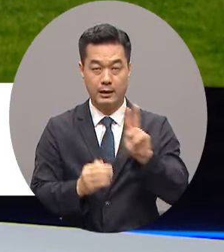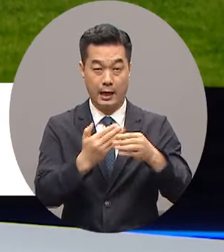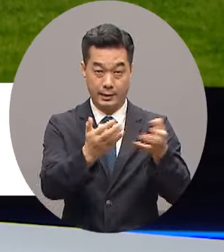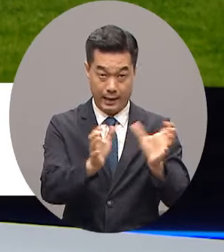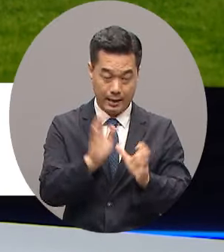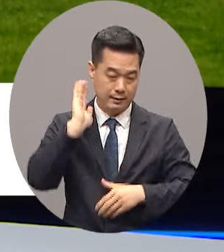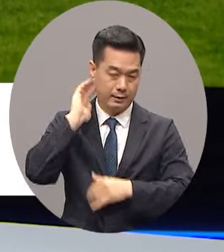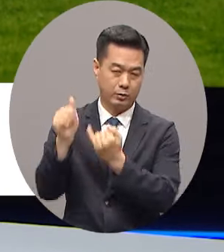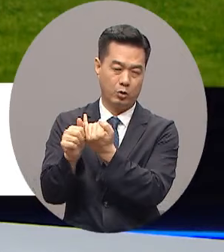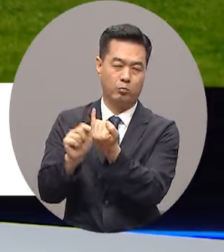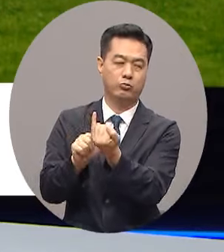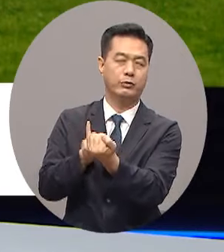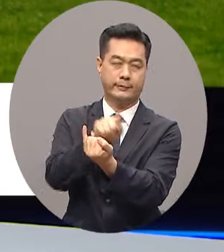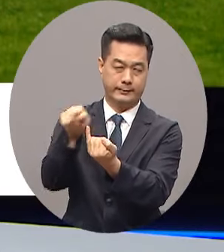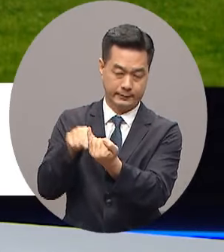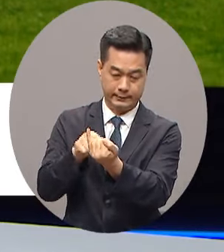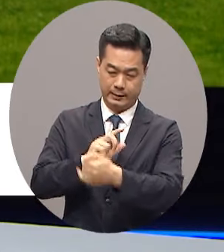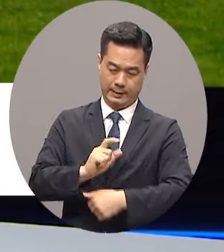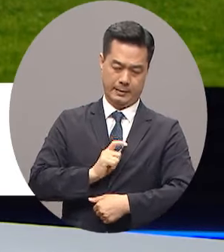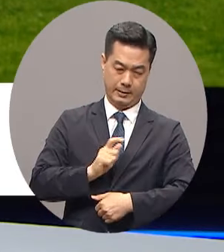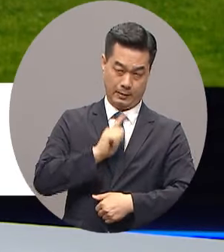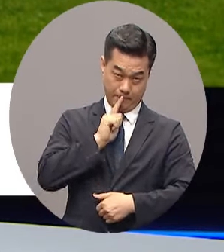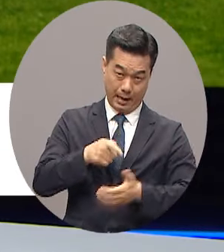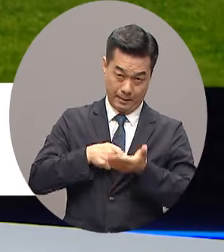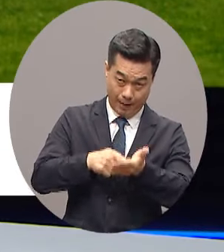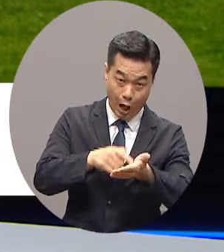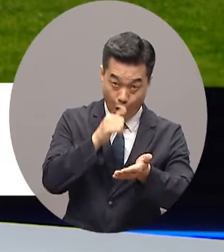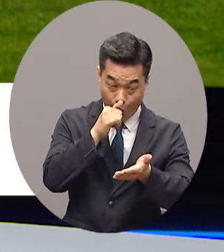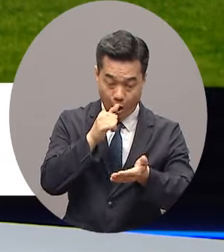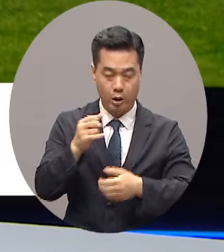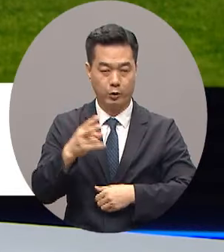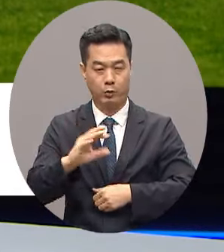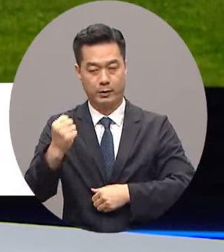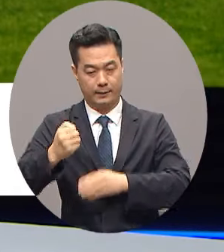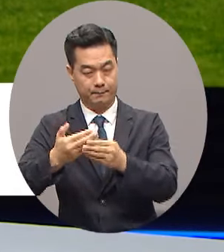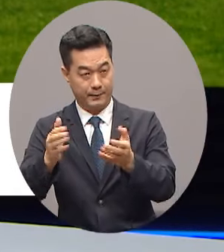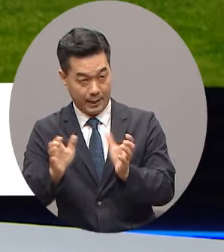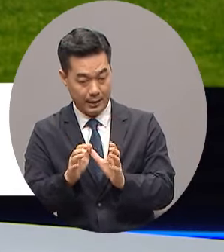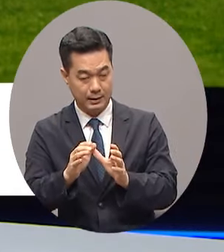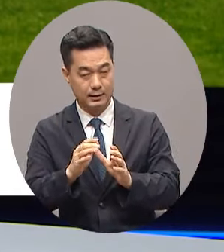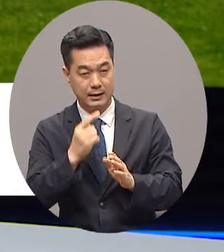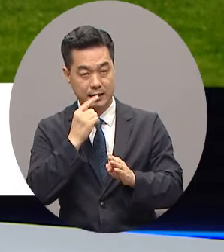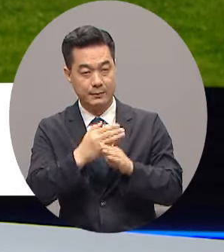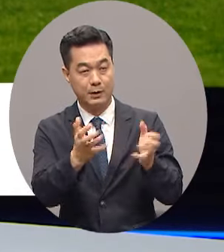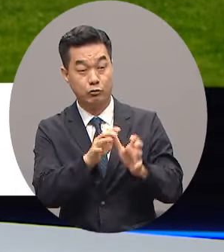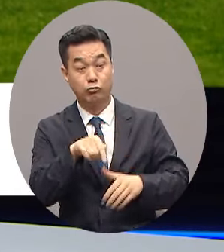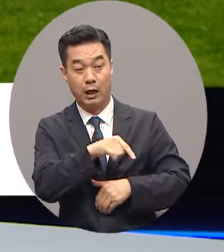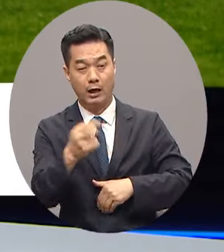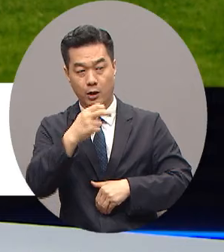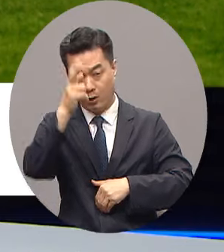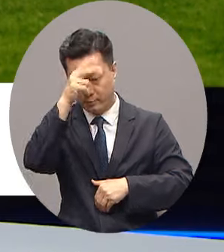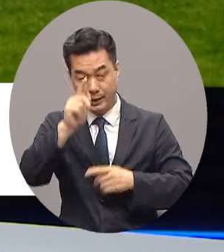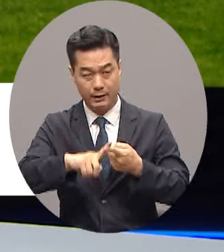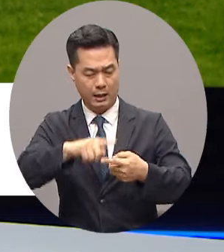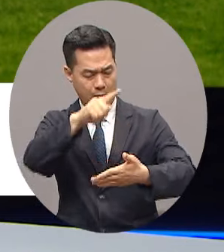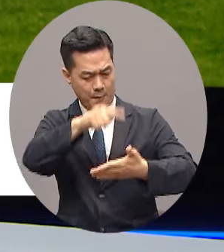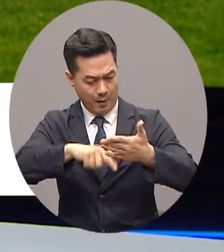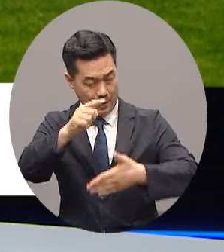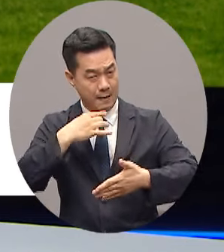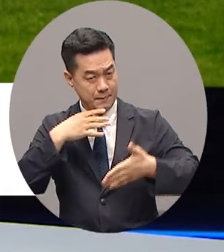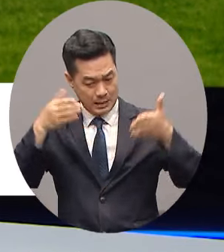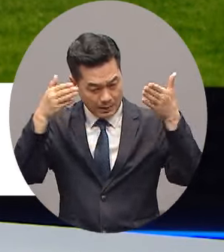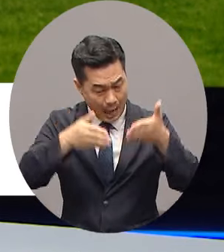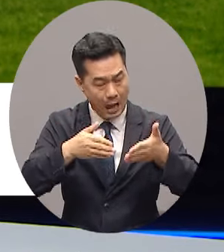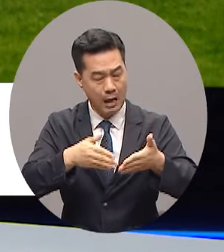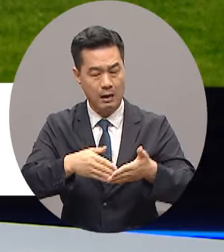여사를 둘러싼 각종 의혹을 거론하며 공세에 나섰고, 국민의힘은 민주당이 검찰을 향해 보복에만 몰두하고